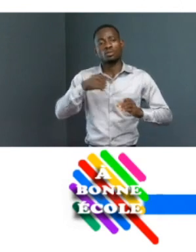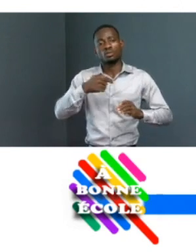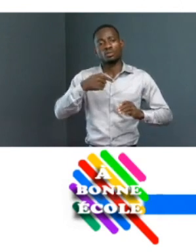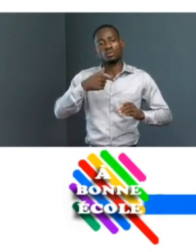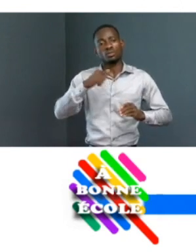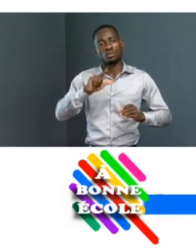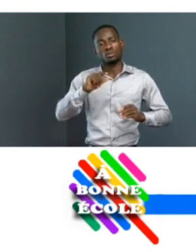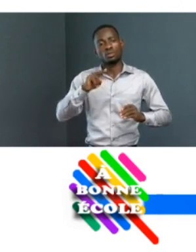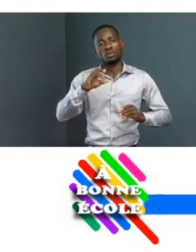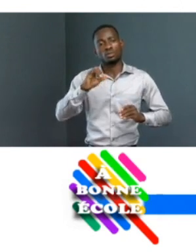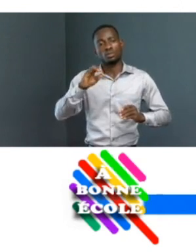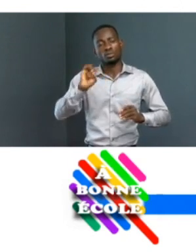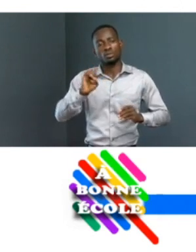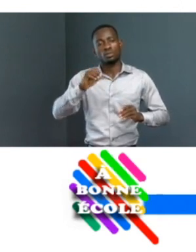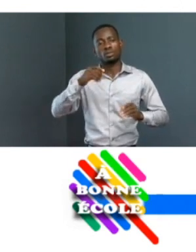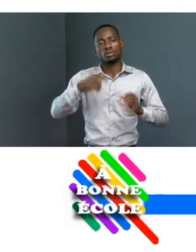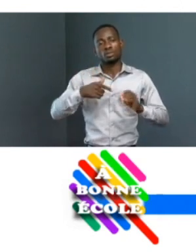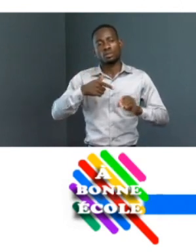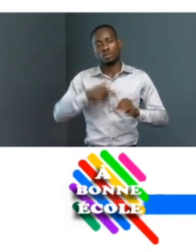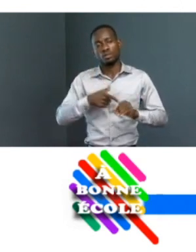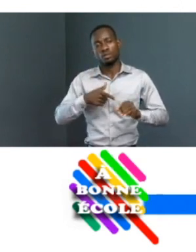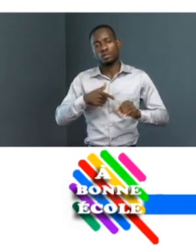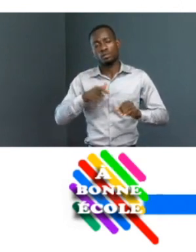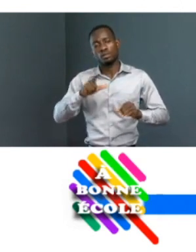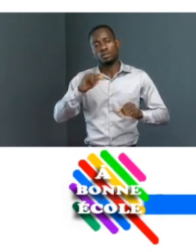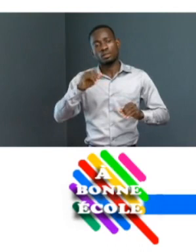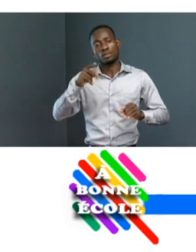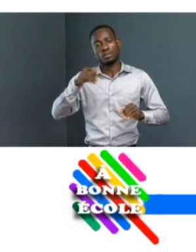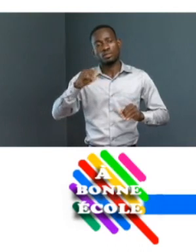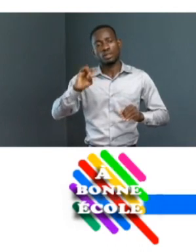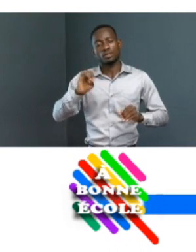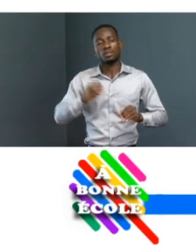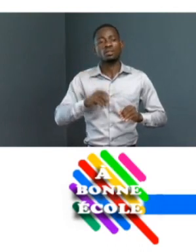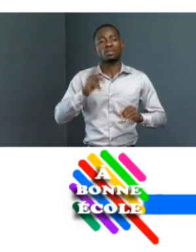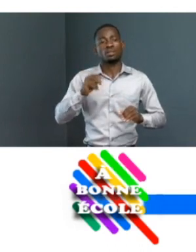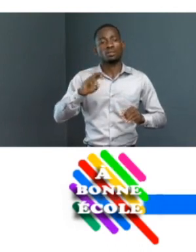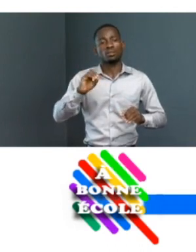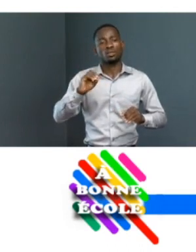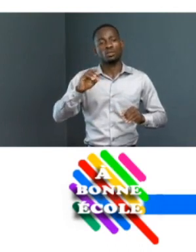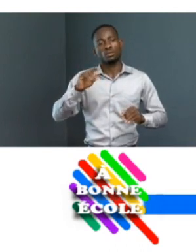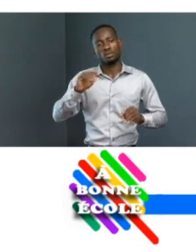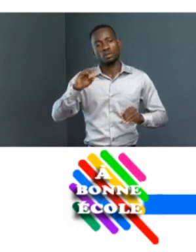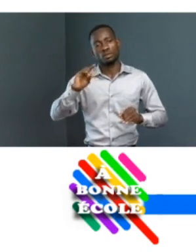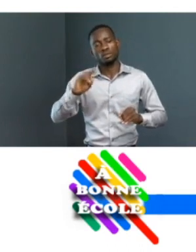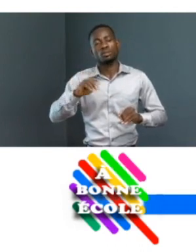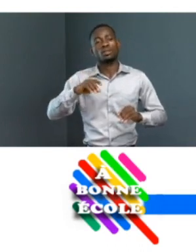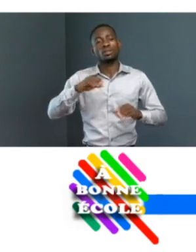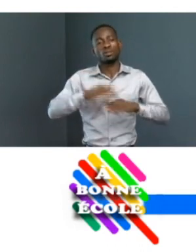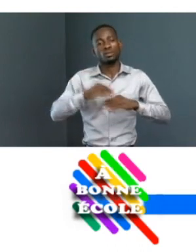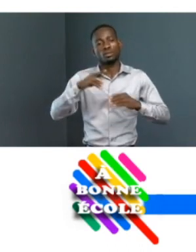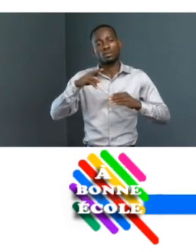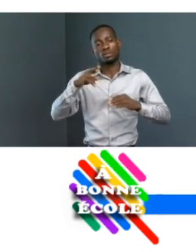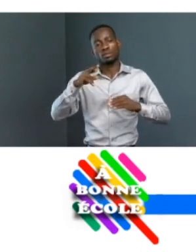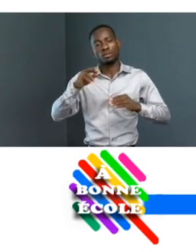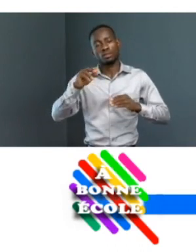des lipides et des protéines. Ensuite, nous avons la ration de travail qui fournit de l'énergie.